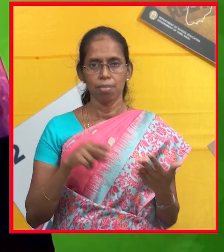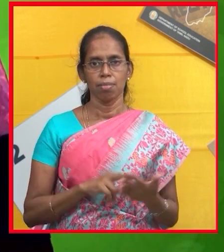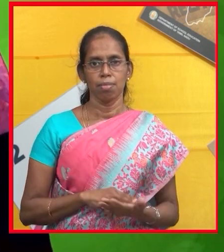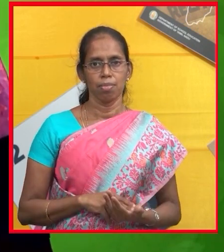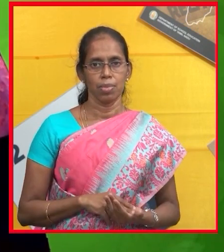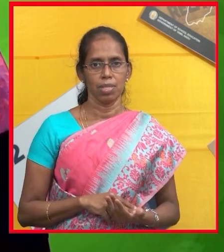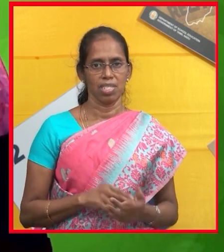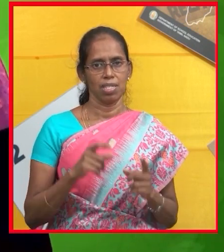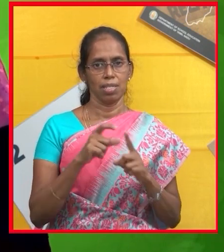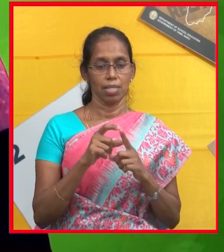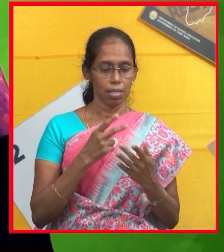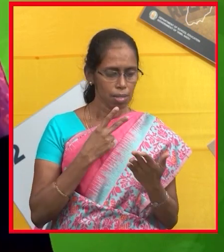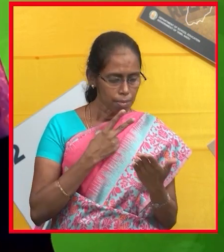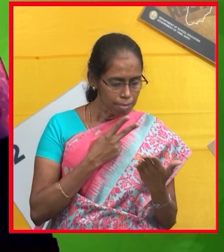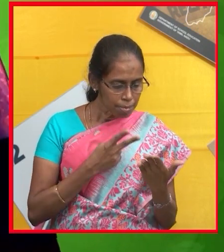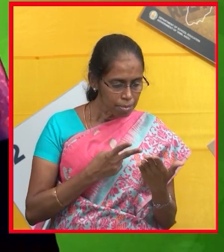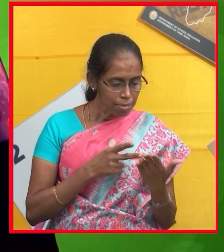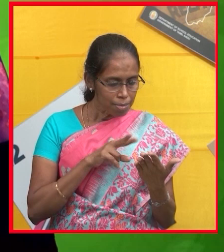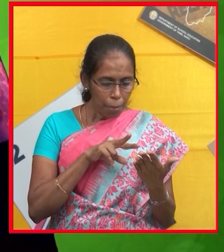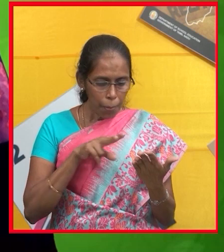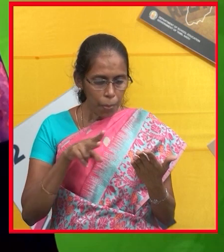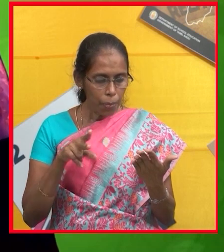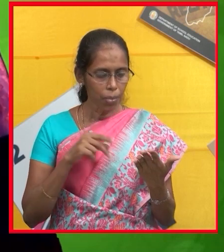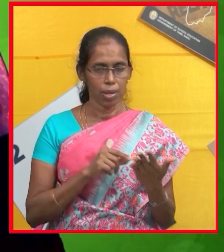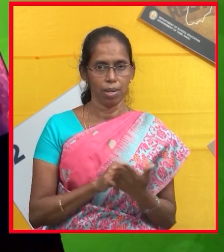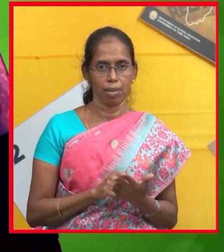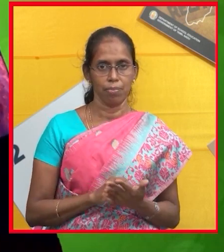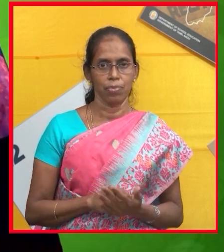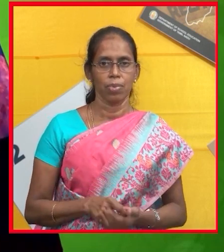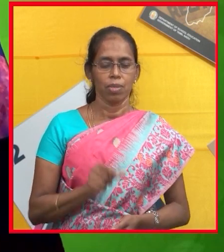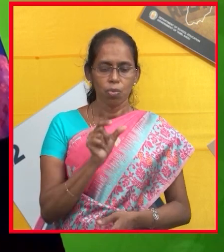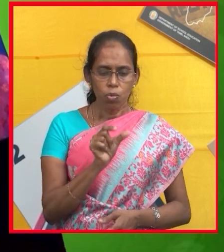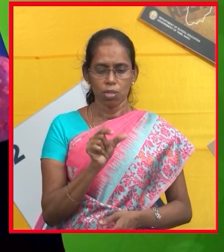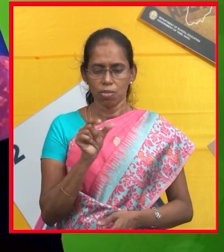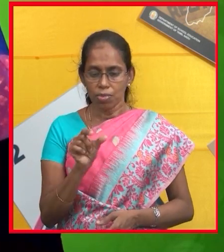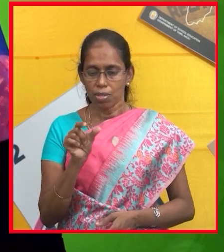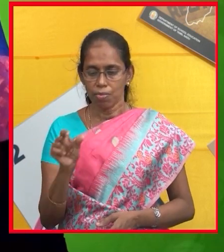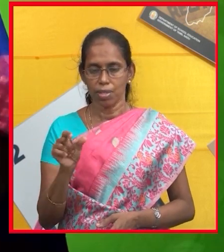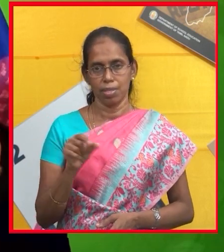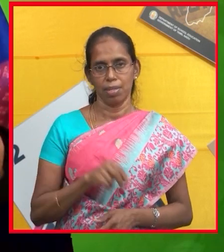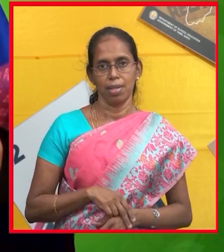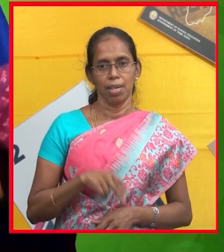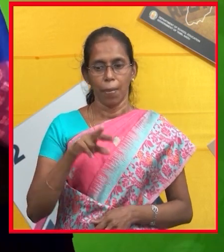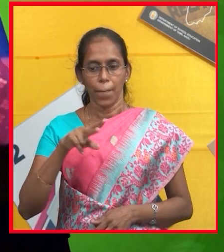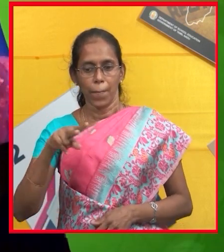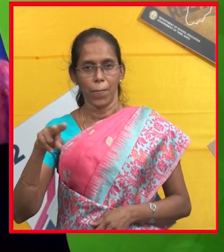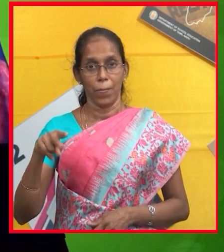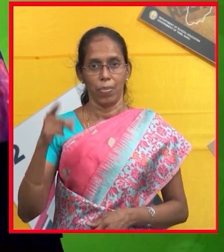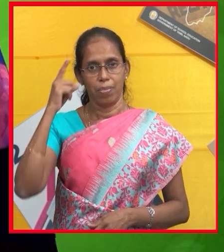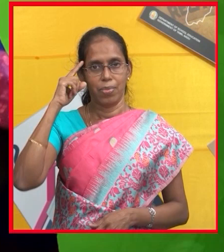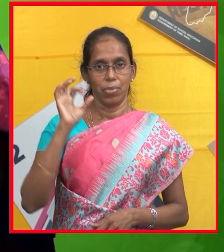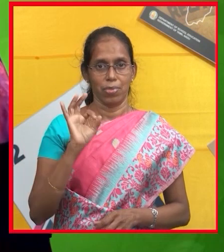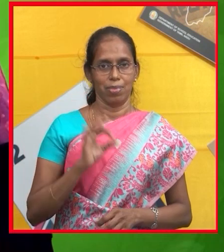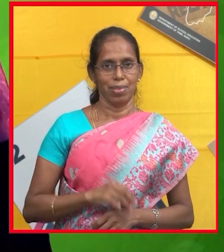உங்களுக்கு டிக்ஷனரி வச்சுட்டு நீங்கள் பார்க்குறீங்க மீனிங்லாம் அப்படின்னா, உங்களுக்கு வார்த்தைகளுக்கு தனித்தனி வார்த்தைகளுக்கான அர்த்தங்கள்